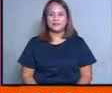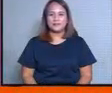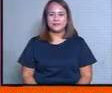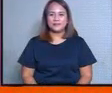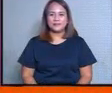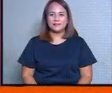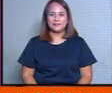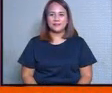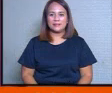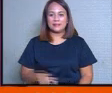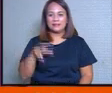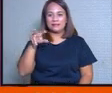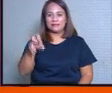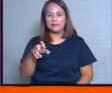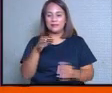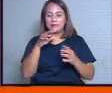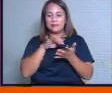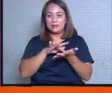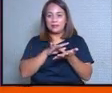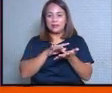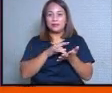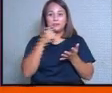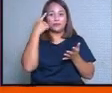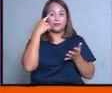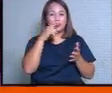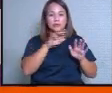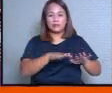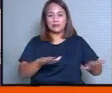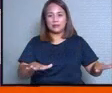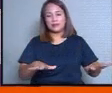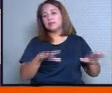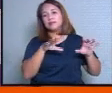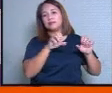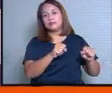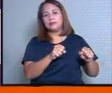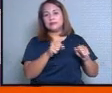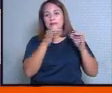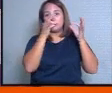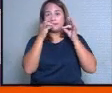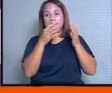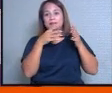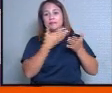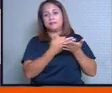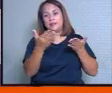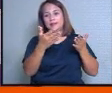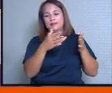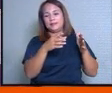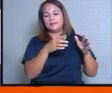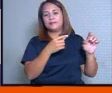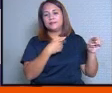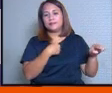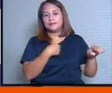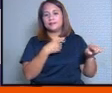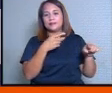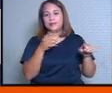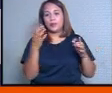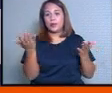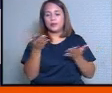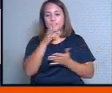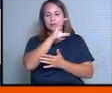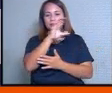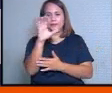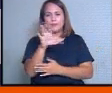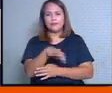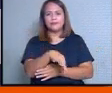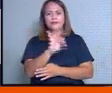Sa kahong ito ng gamot na paracetamol na pambata na sabat-sabay bust operation ng mga pulis sa 3rd Avenue sa Caloocan, natagpo